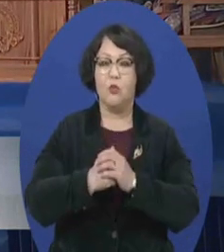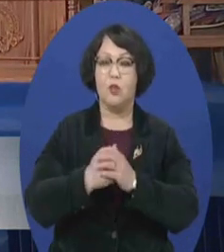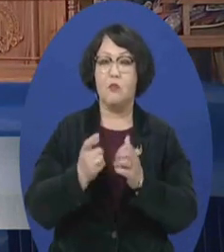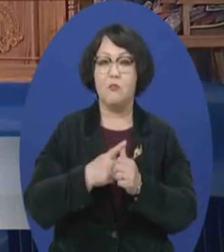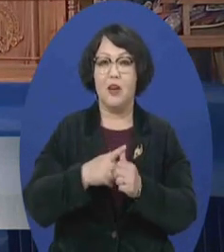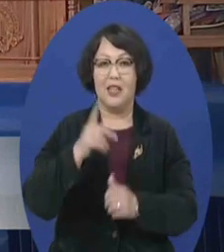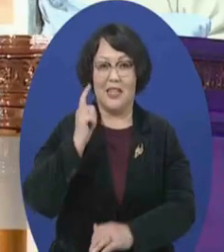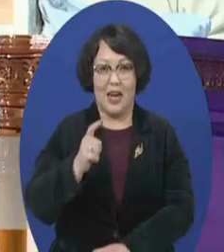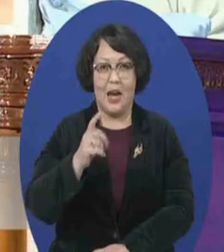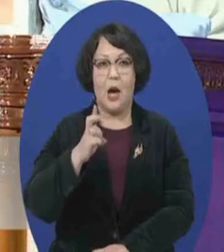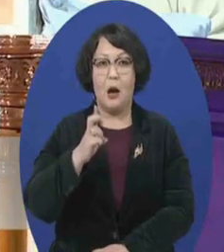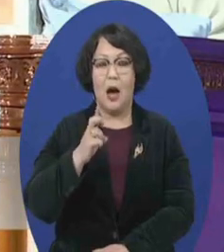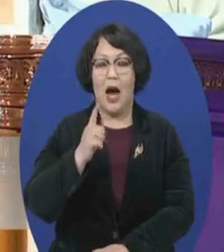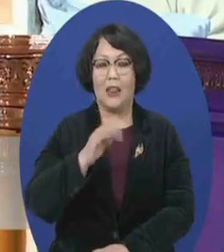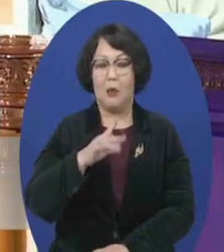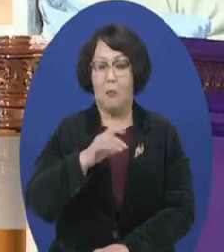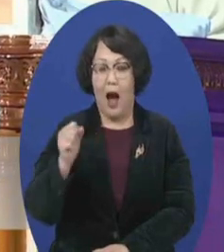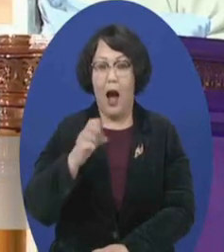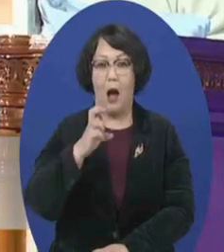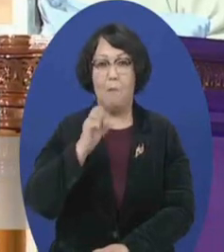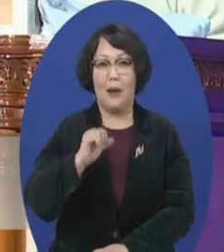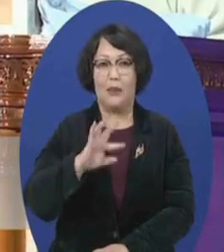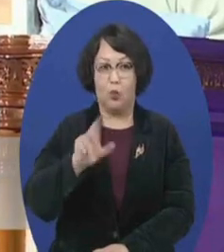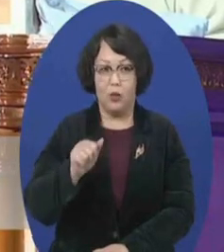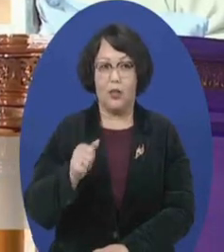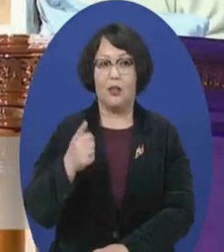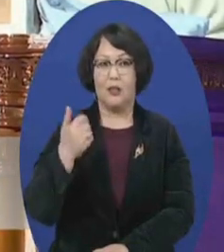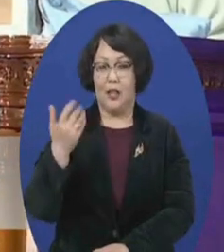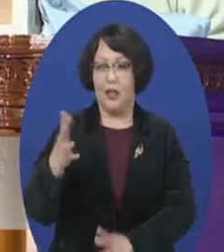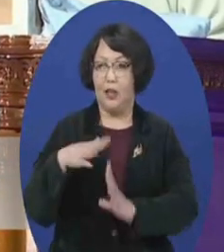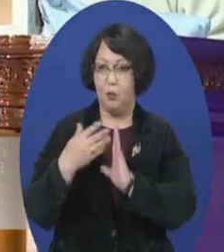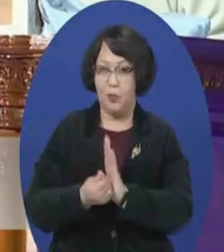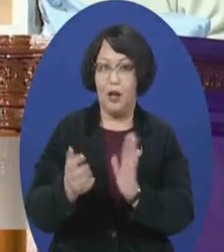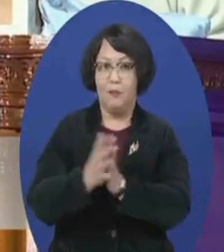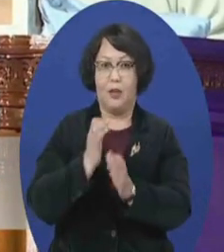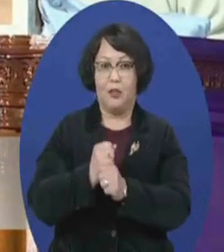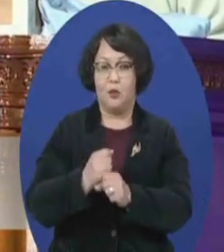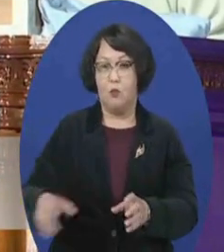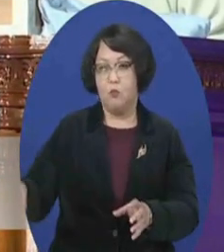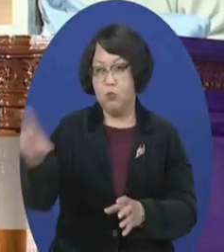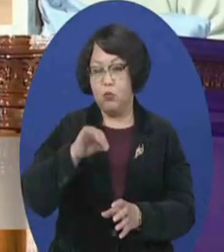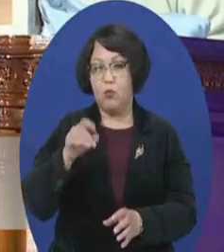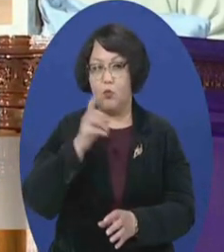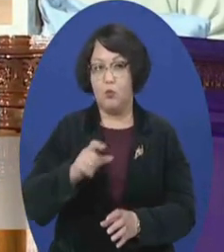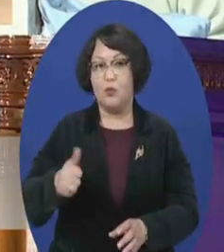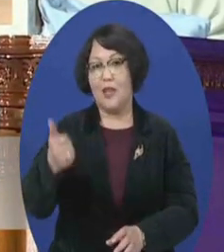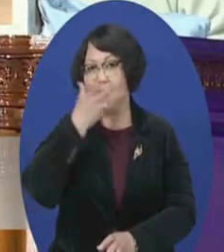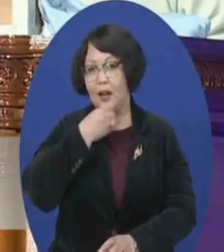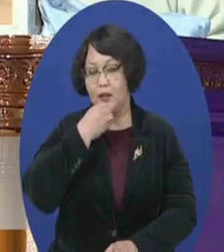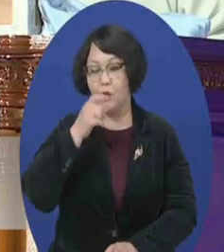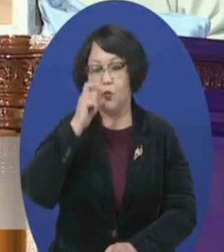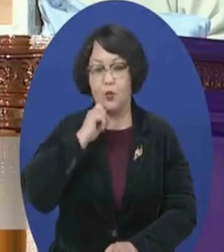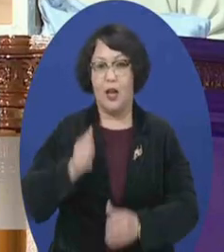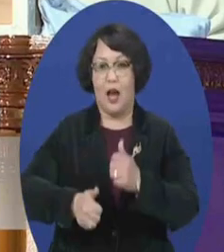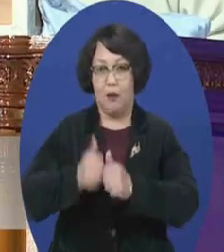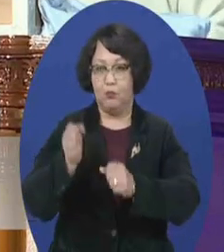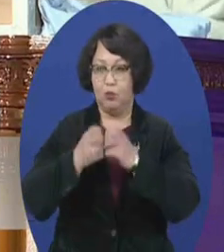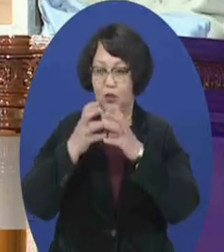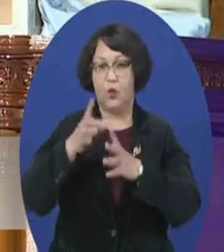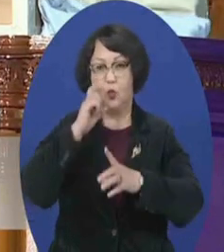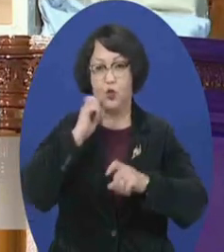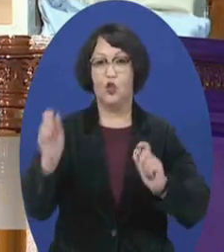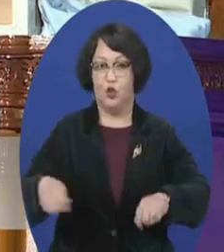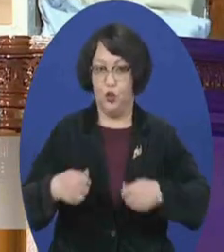баталгаа танд болон таны гэр бүлд хамтран зүтгэсэн бүх хүмүүст сайн сайхныг хүсэн амжилт бүтээлийг